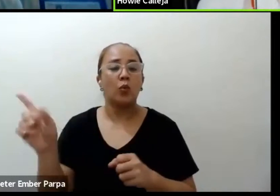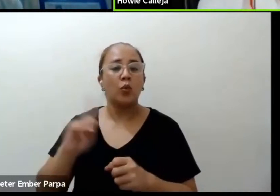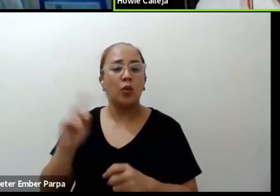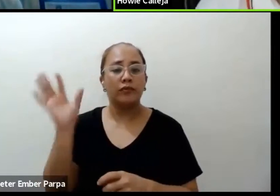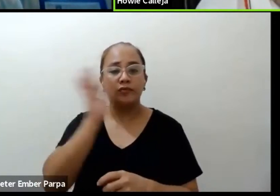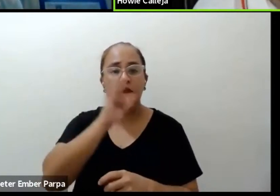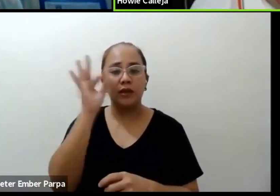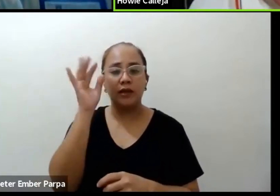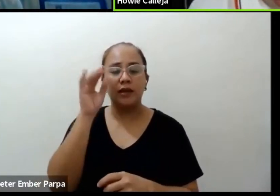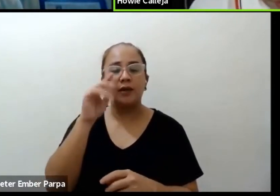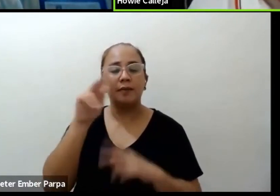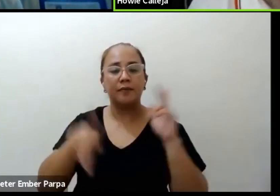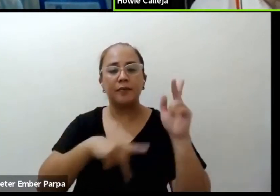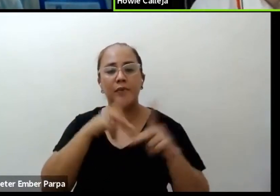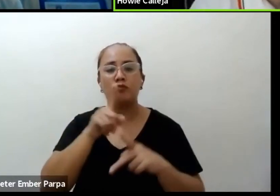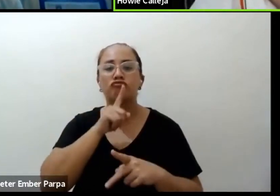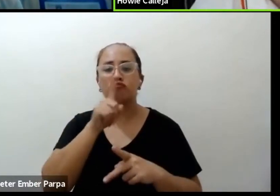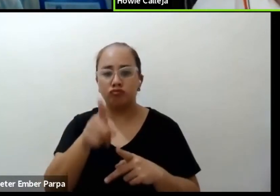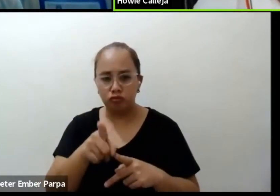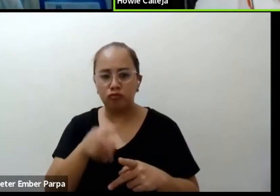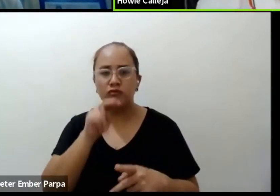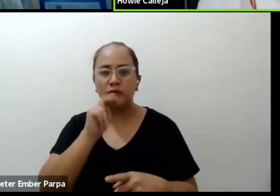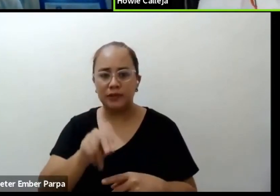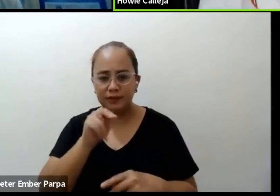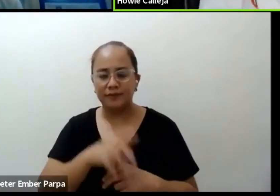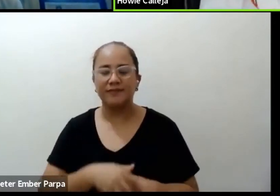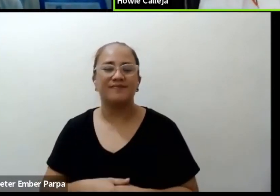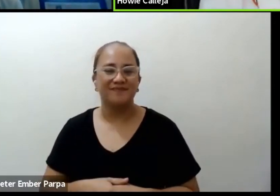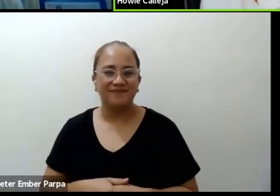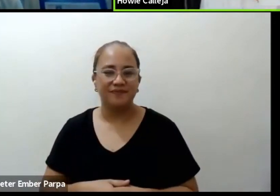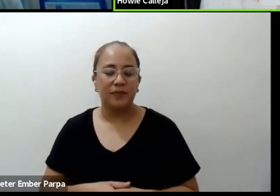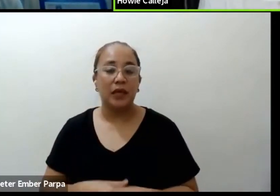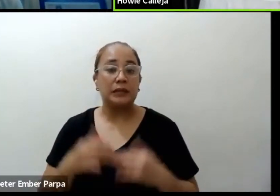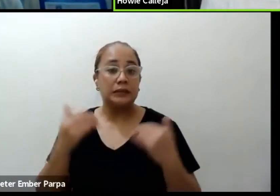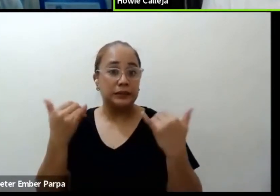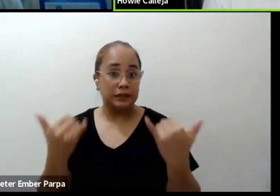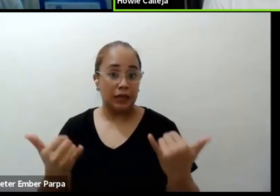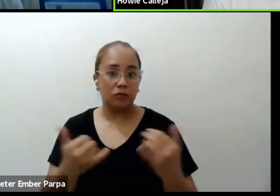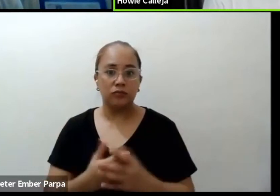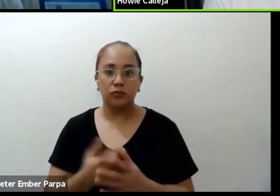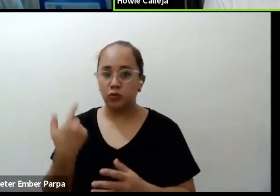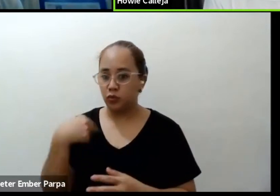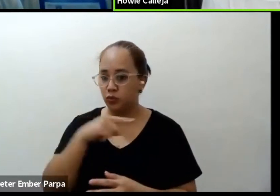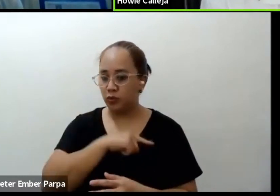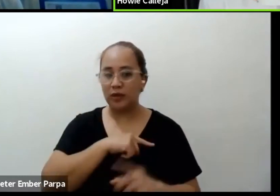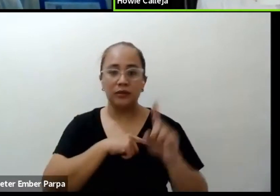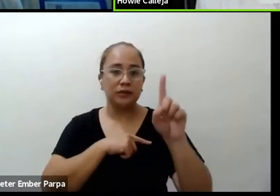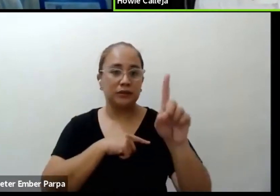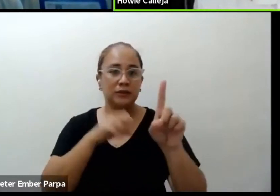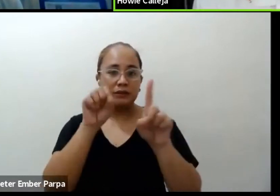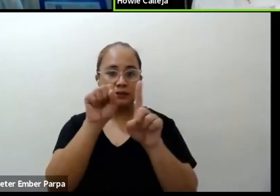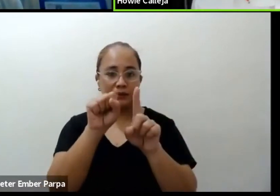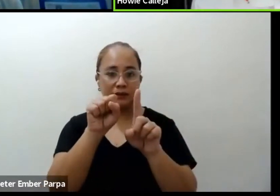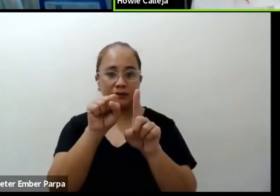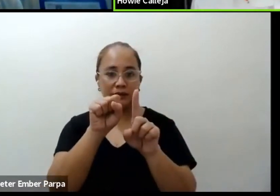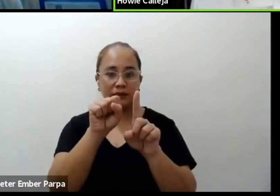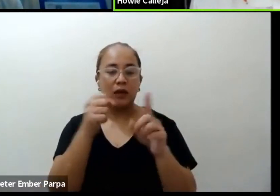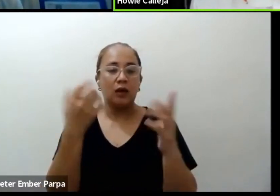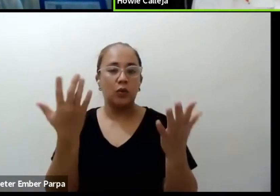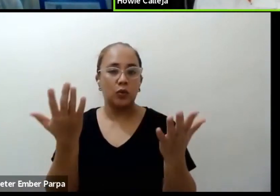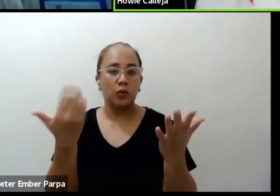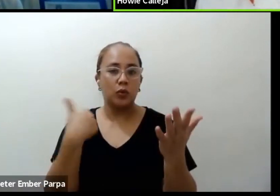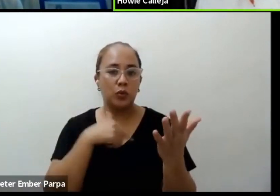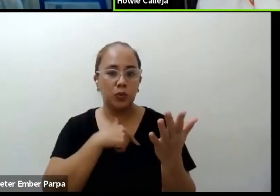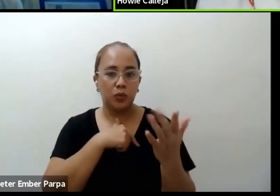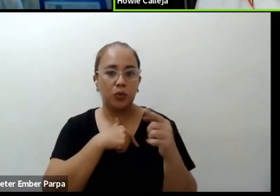people truly deserve. Ngayon po, kami po sa Isang Bayan nagpapasalamat